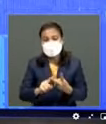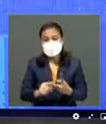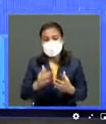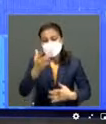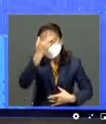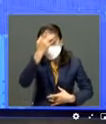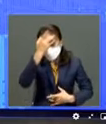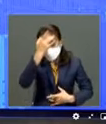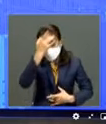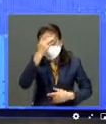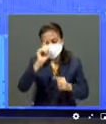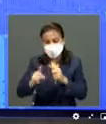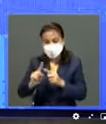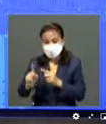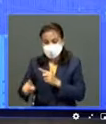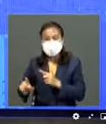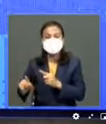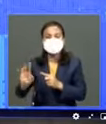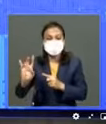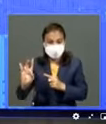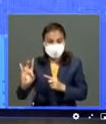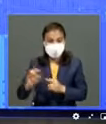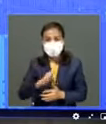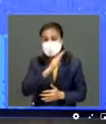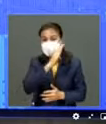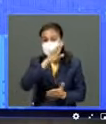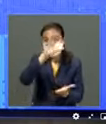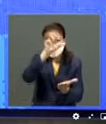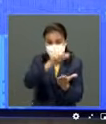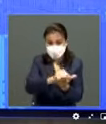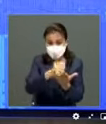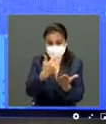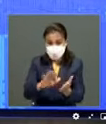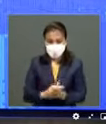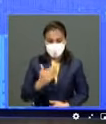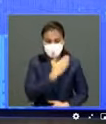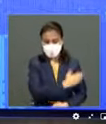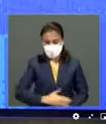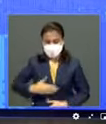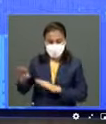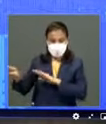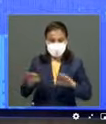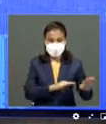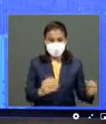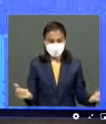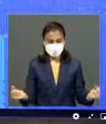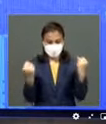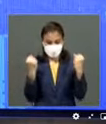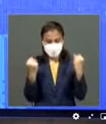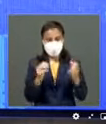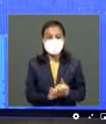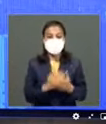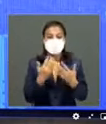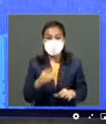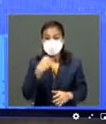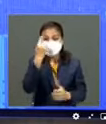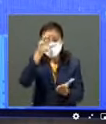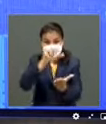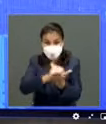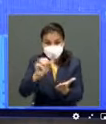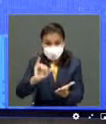รคเรื้อรัง7โรคนะคะถ้าเกิดว่าลงทะเบียนแล้วเตรียมร่างกายให้พร้อมที่จะไปรับวัคซีนส่วนใครที่ยังไม่ได้ลงทะเบียน